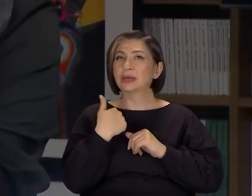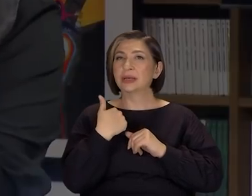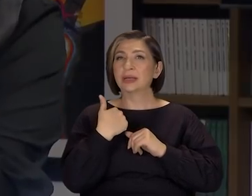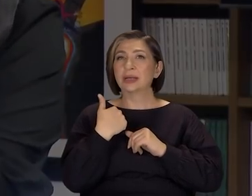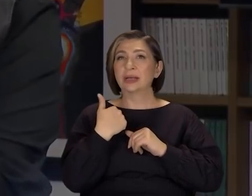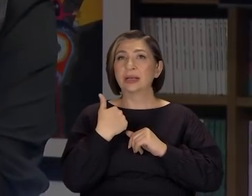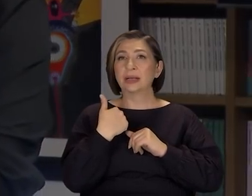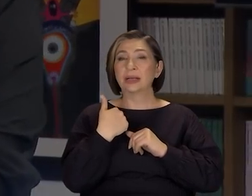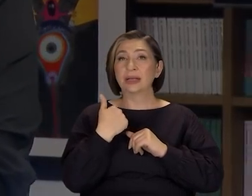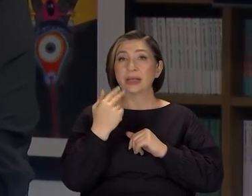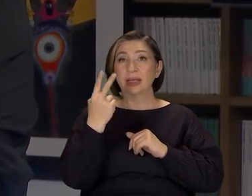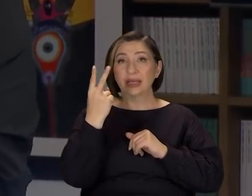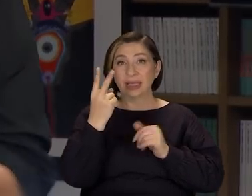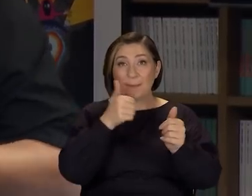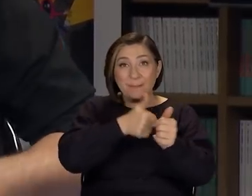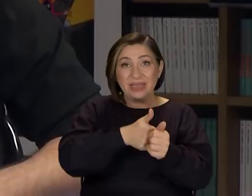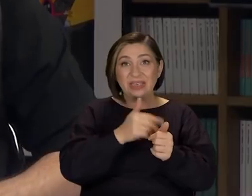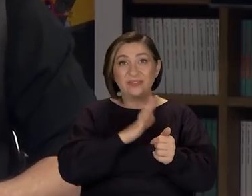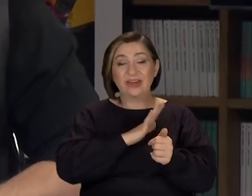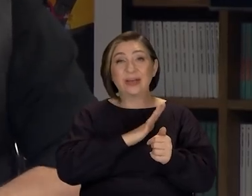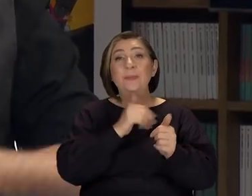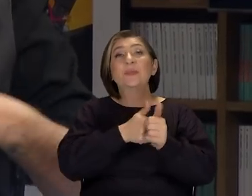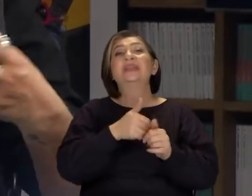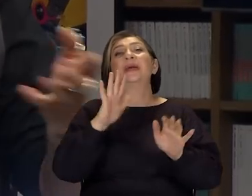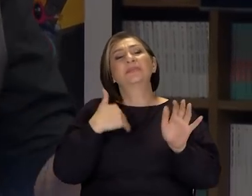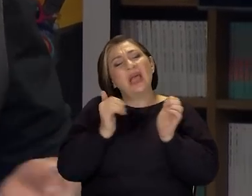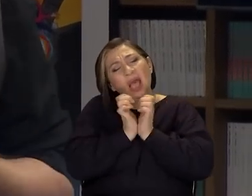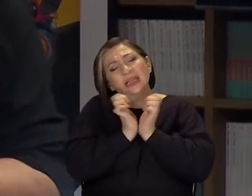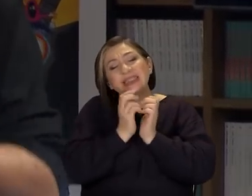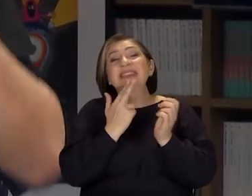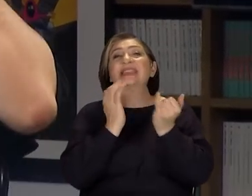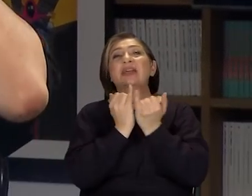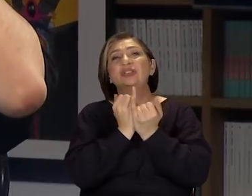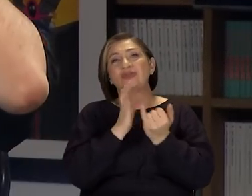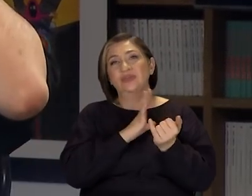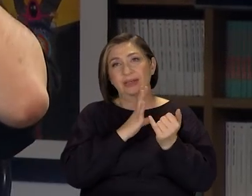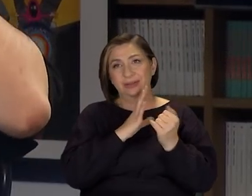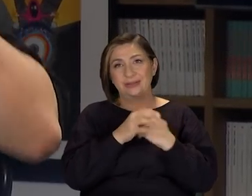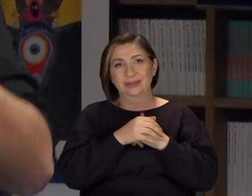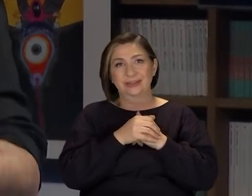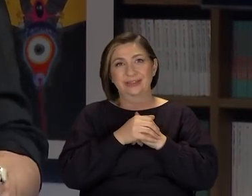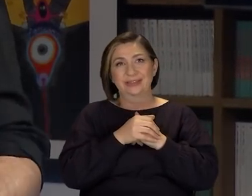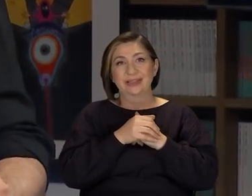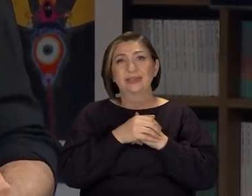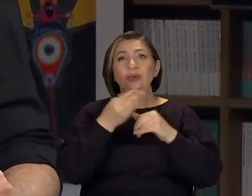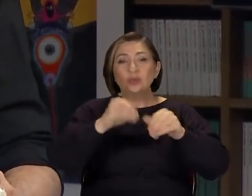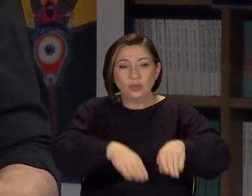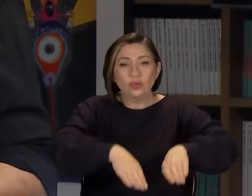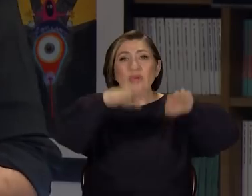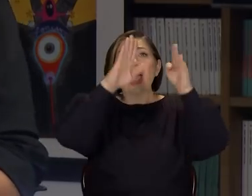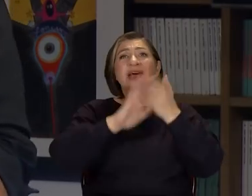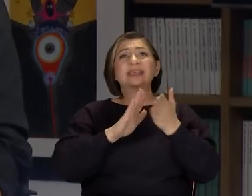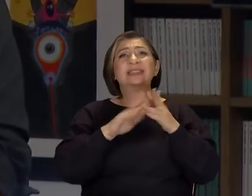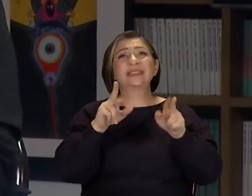kız kardeşim var. 2 adet menajerim var. Ya işte menajerim değil ya, biz aileyiz zaten artık. Ve yani neredeyse çocukluktan